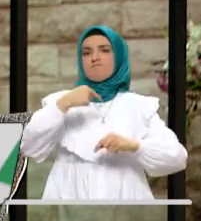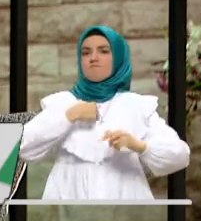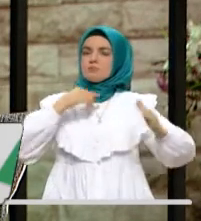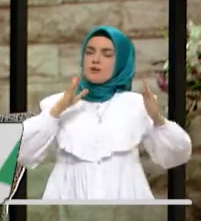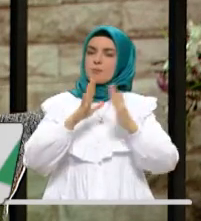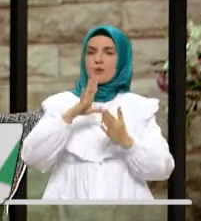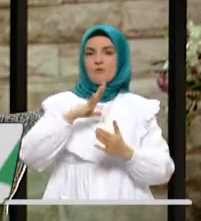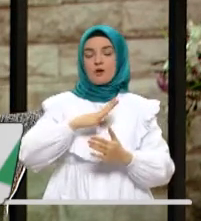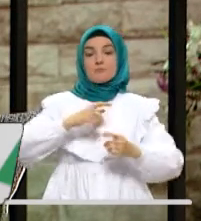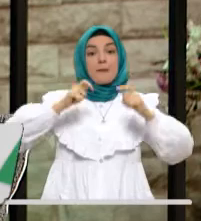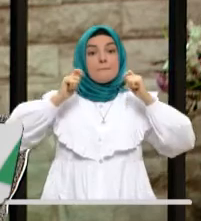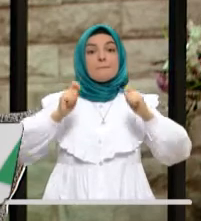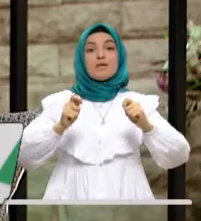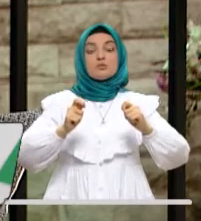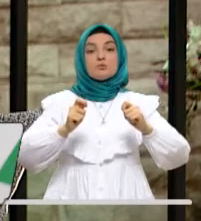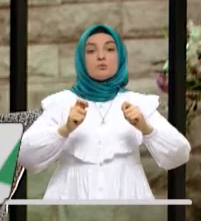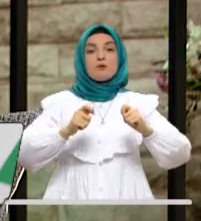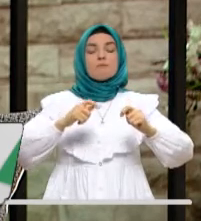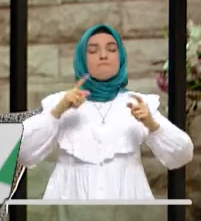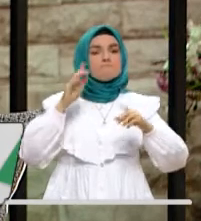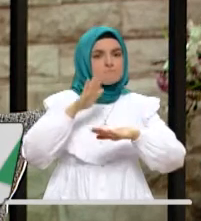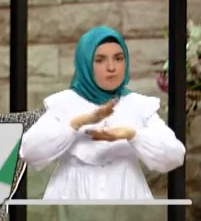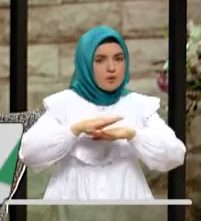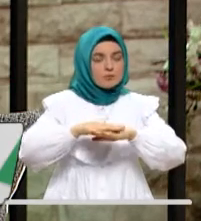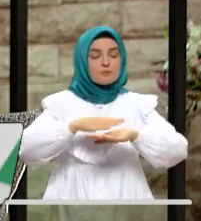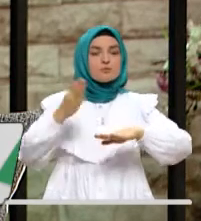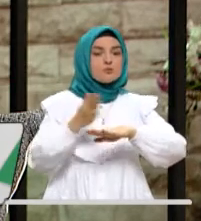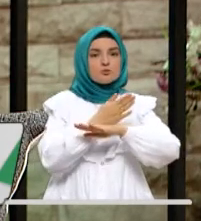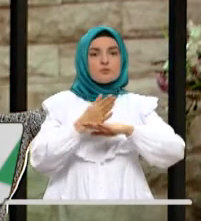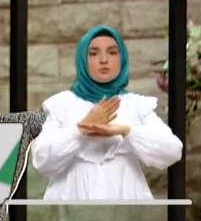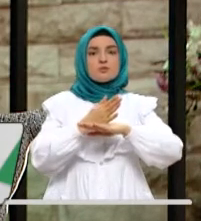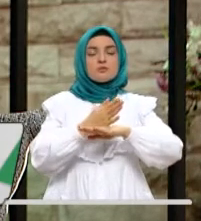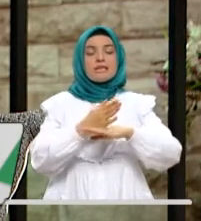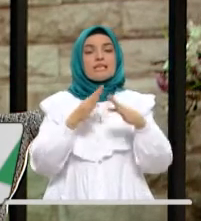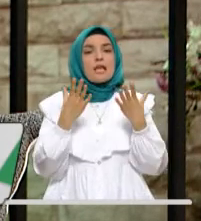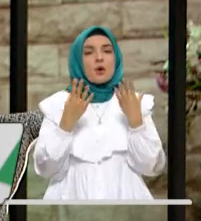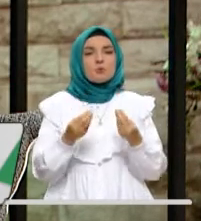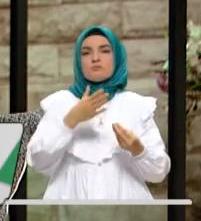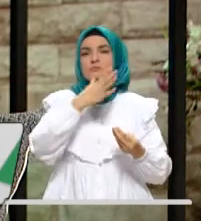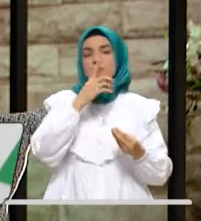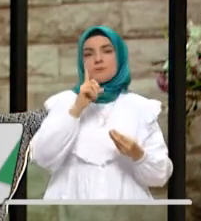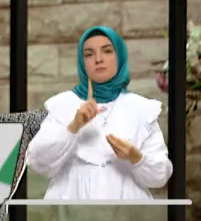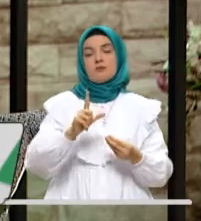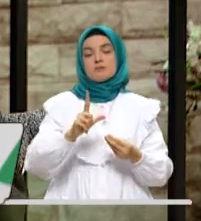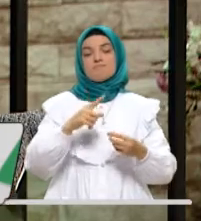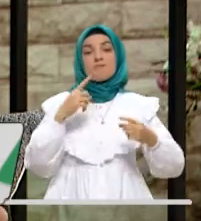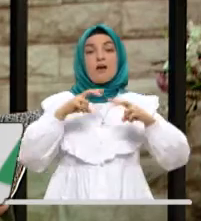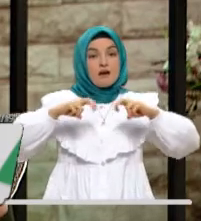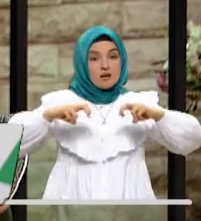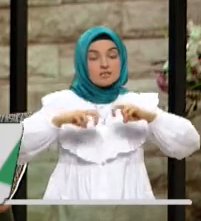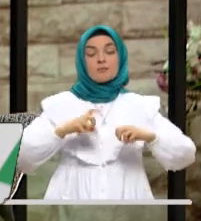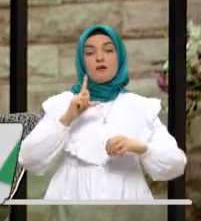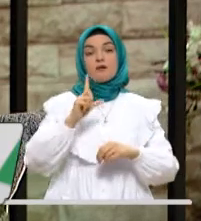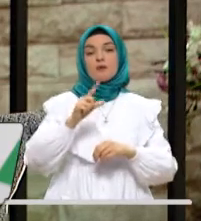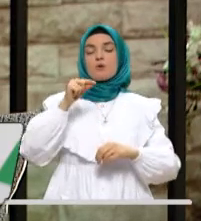karşılıyorsak mecburen kullandığımız ürünlerin kaynaklarını öğrenmemiz lazım. Hani bireysel olarak araştırmak lazım. Hani şu